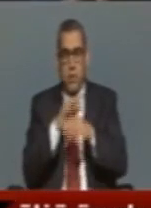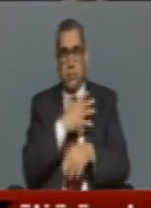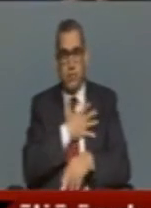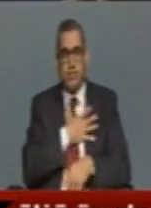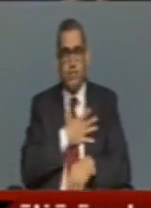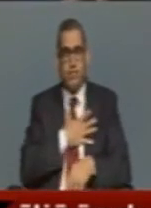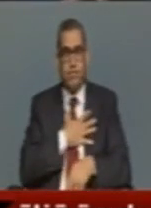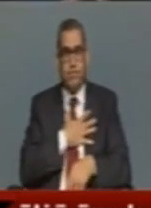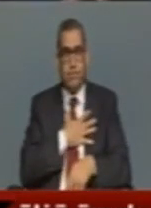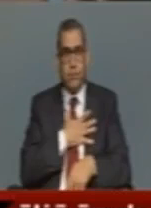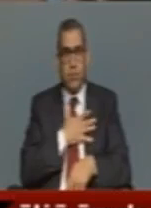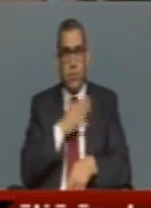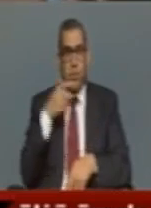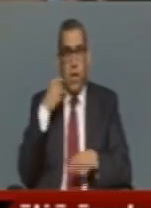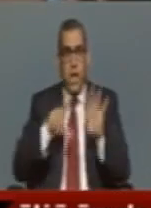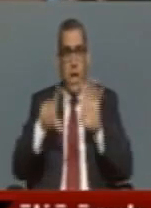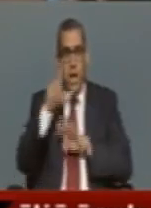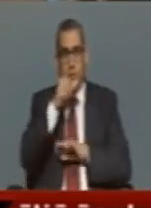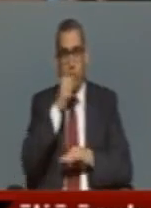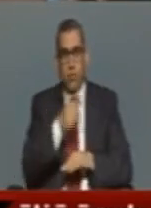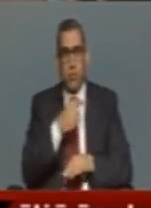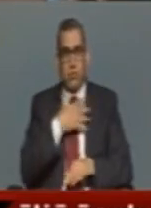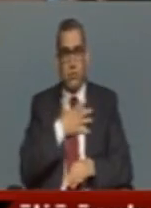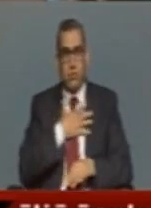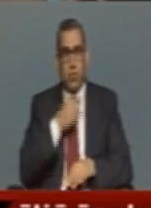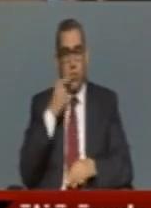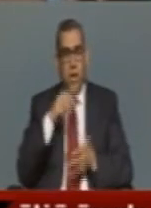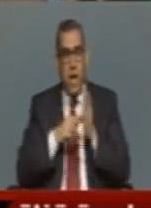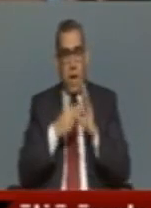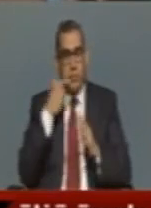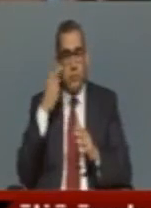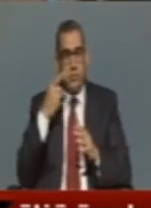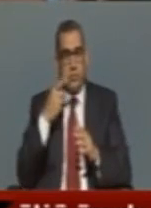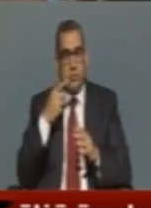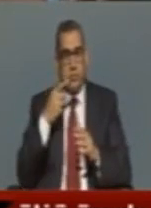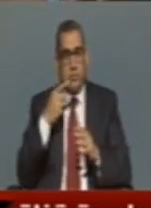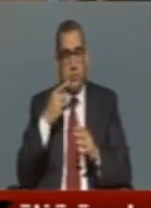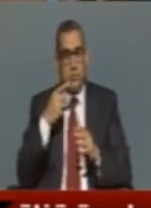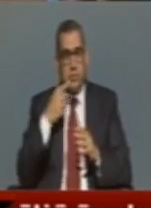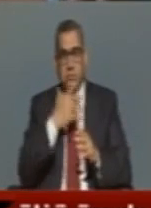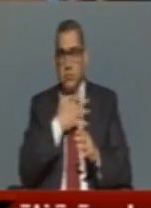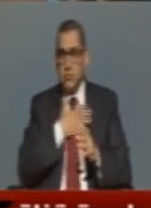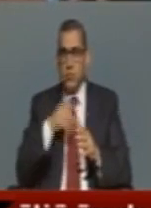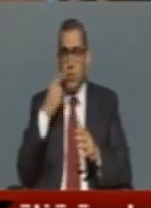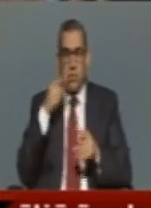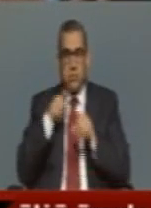عدم الرضا. الدكتور مصطفى بيقول لي فانا يعني مش عاي يعني ممكن تقول لي احنا زودنا